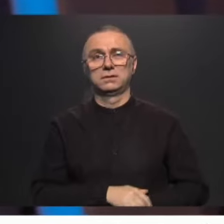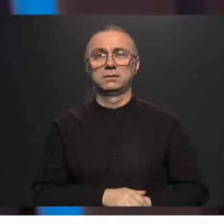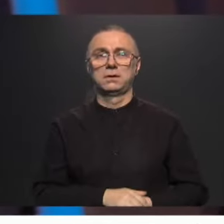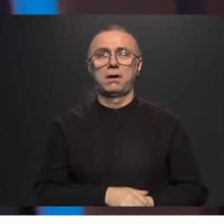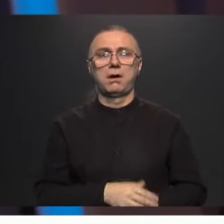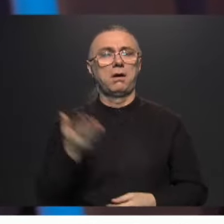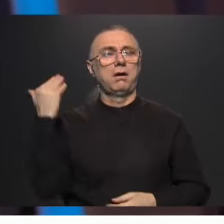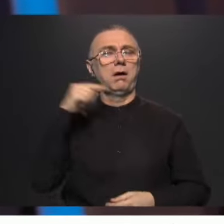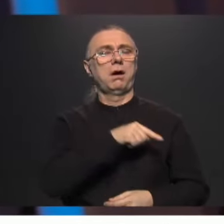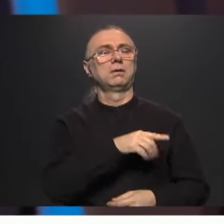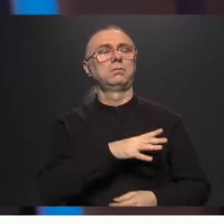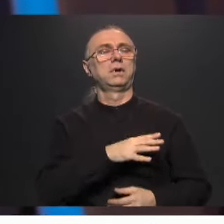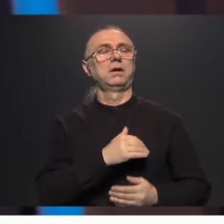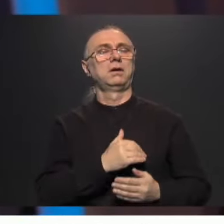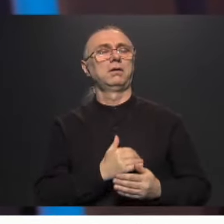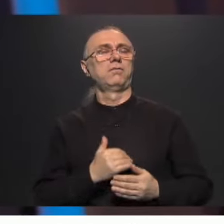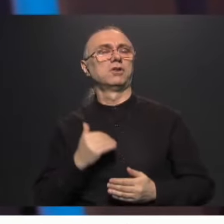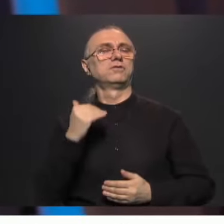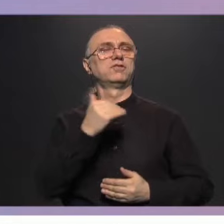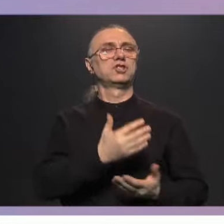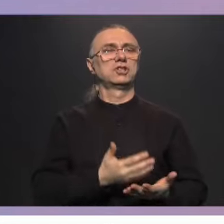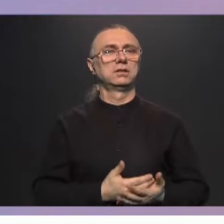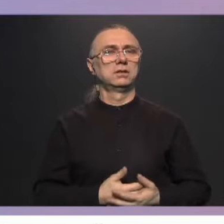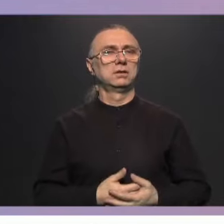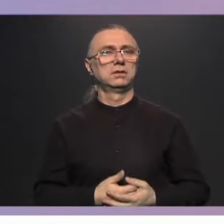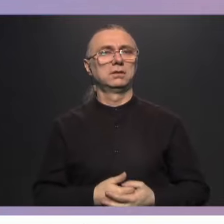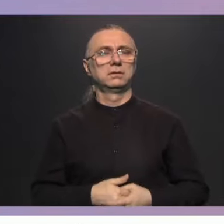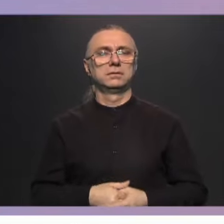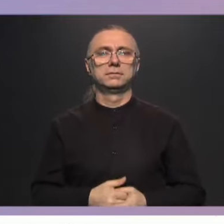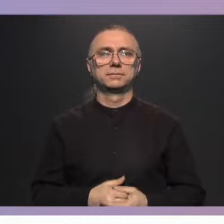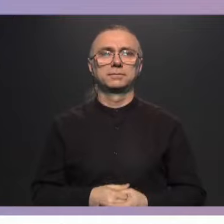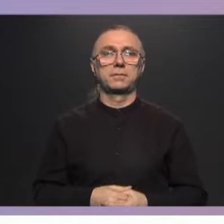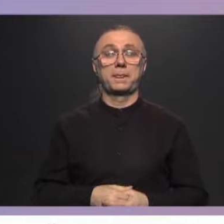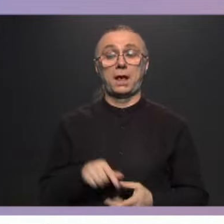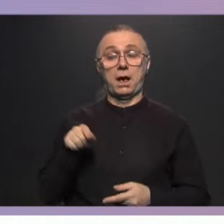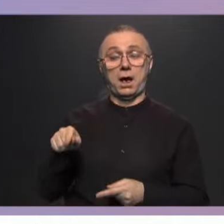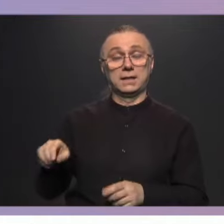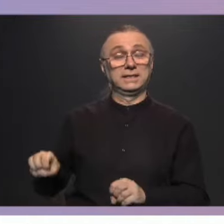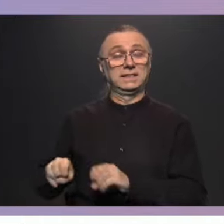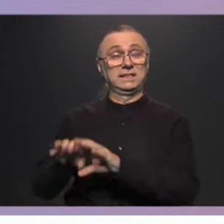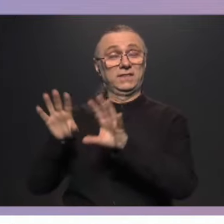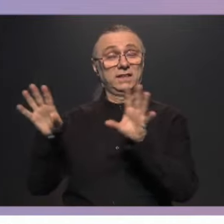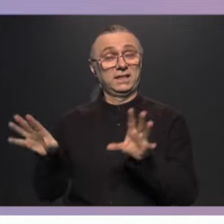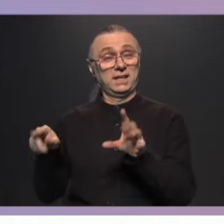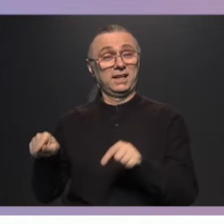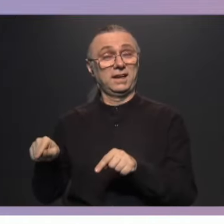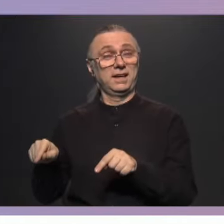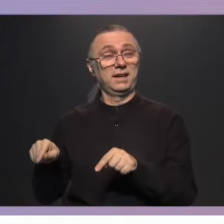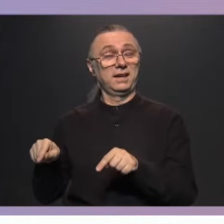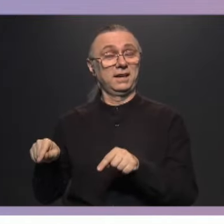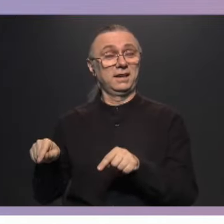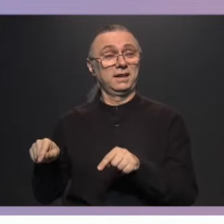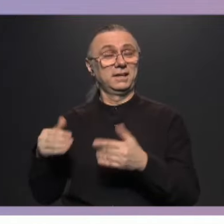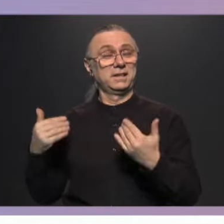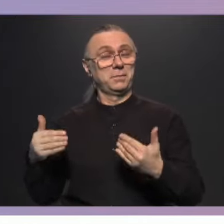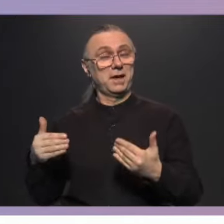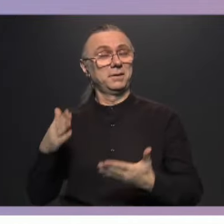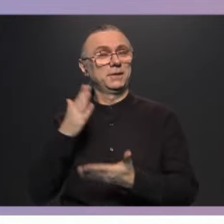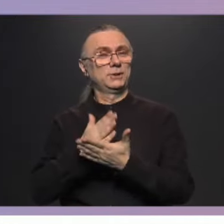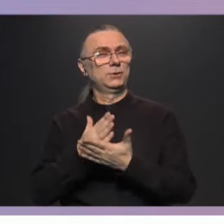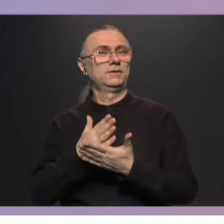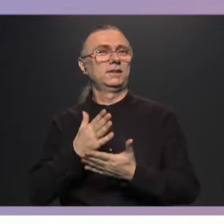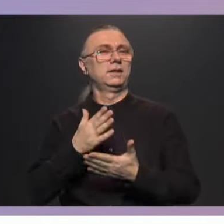до того, что на стягах и на знаменах, и на гербах целой империи они присутствуют. То есть в памяти